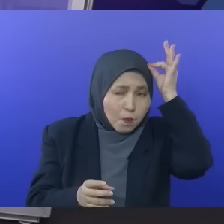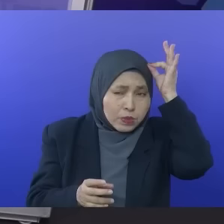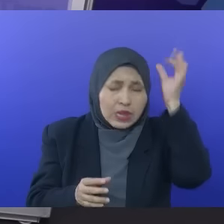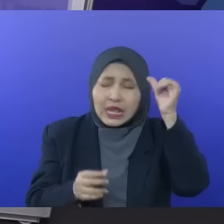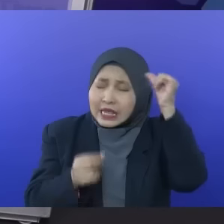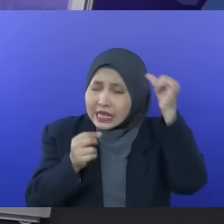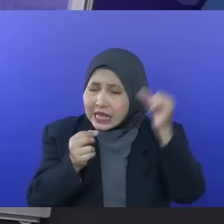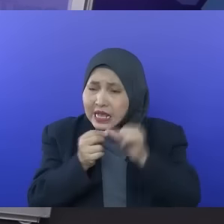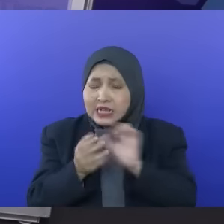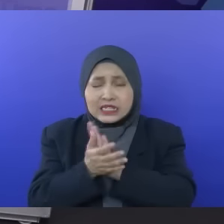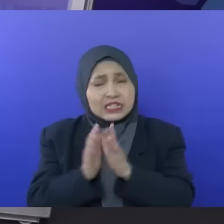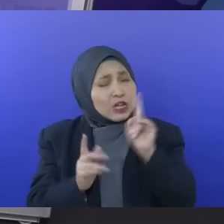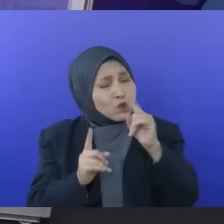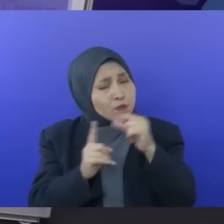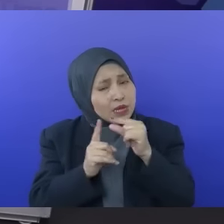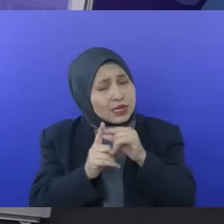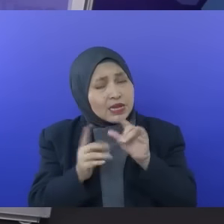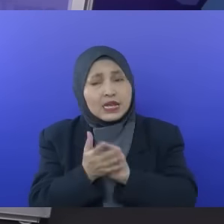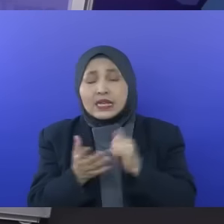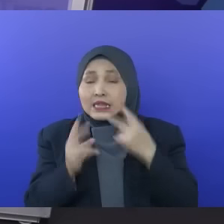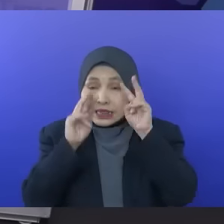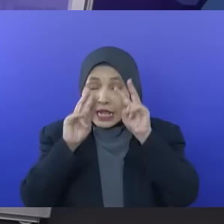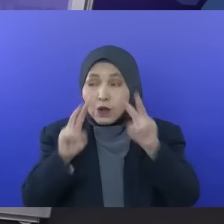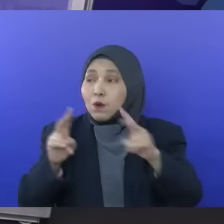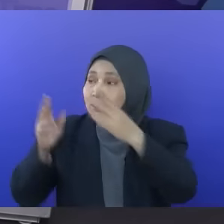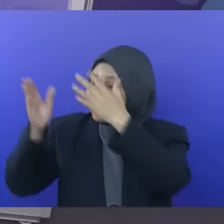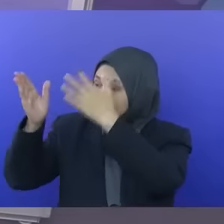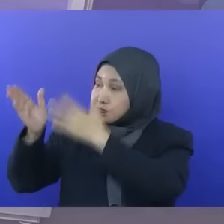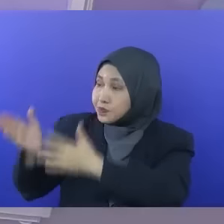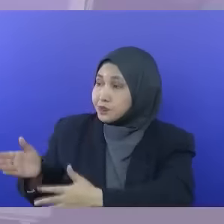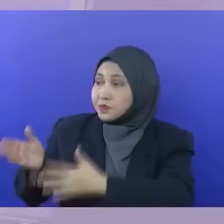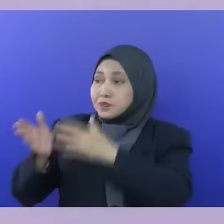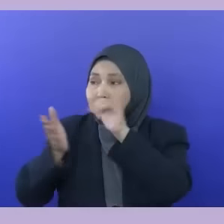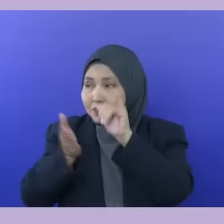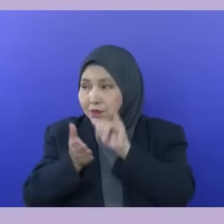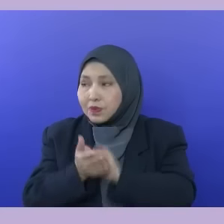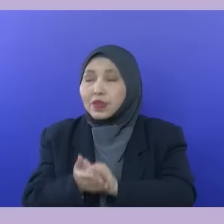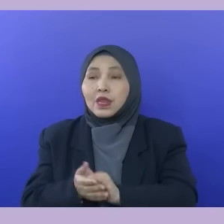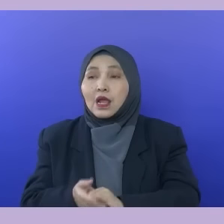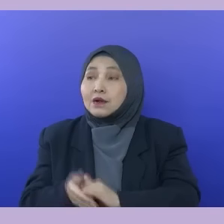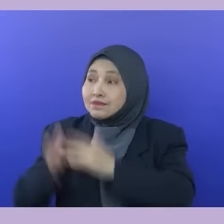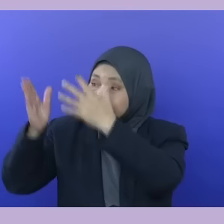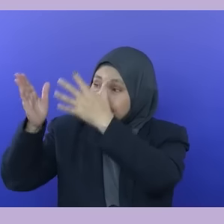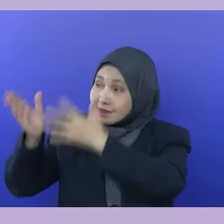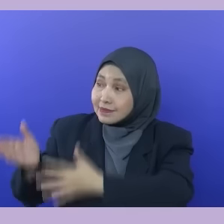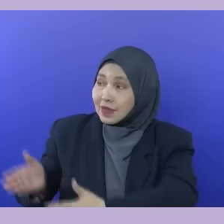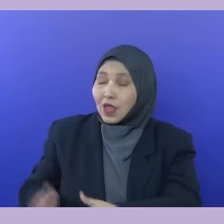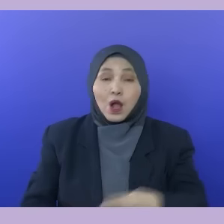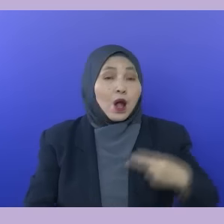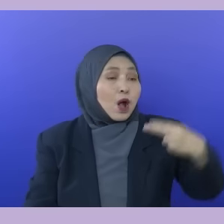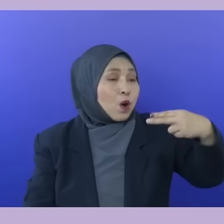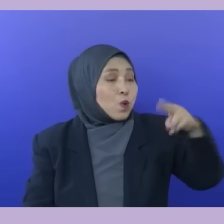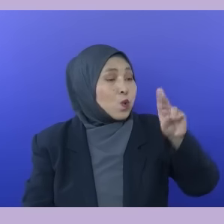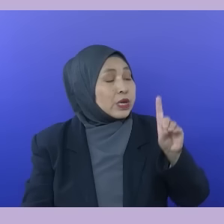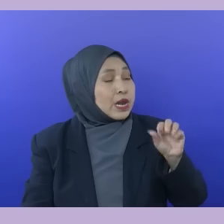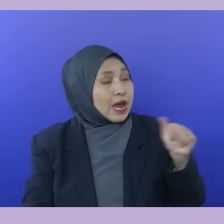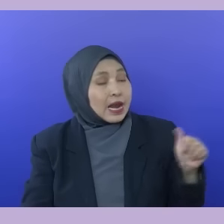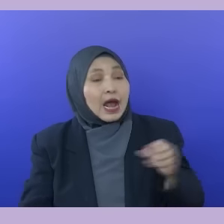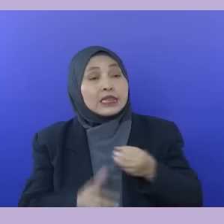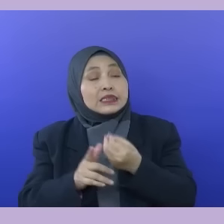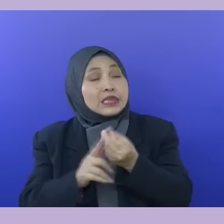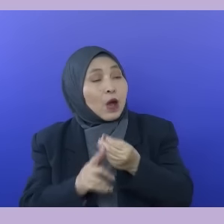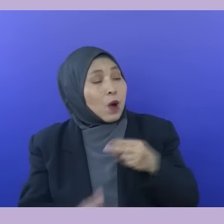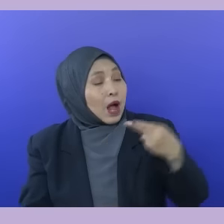ingat semua satu ini kita saksikan yaitu hutan ataupun hadal yaitu